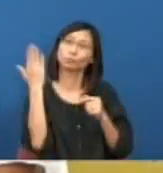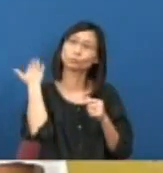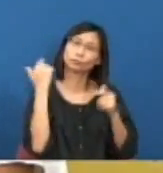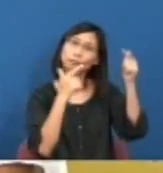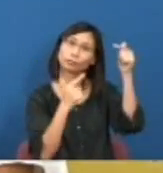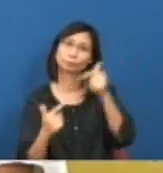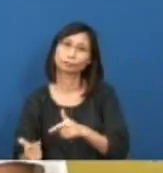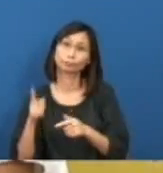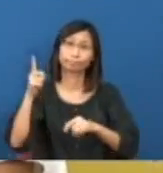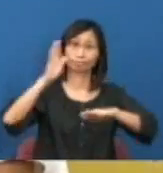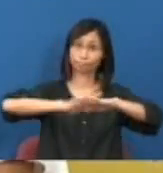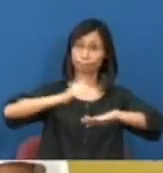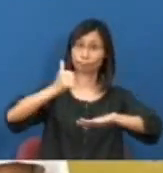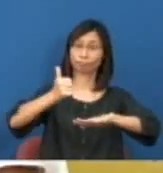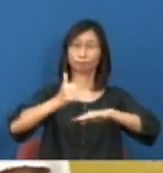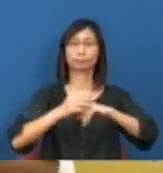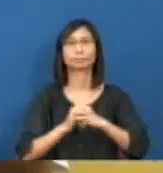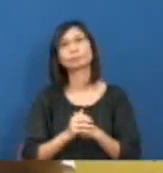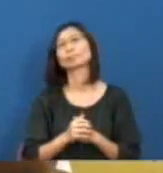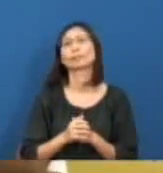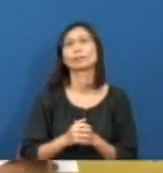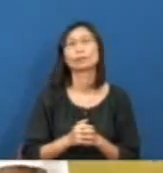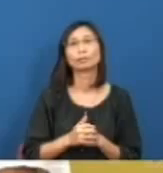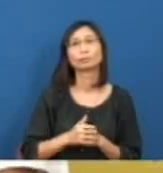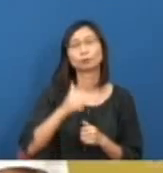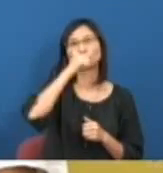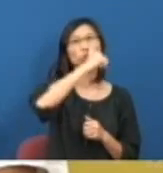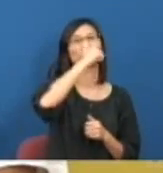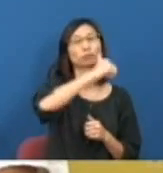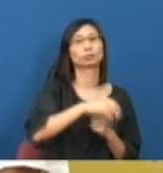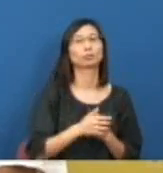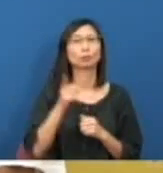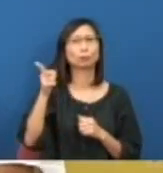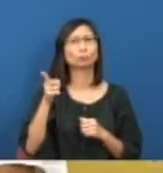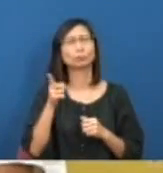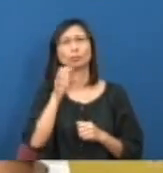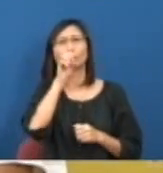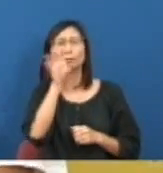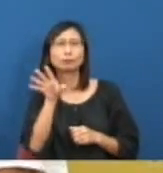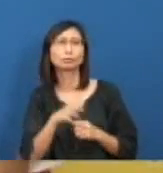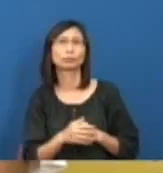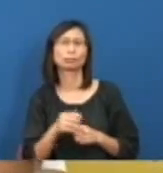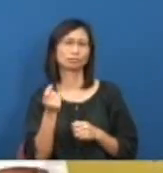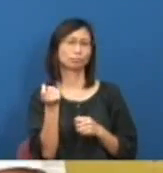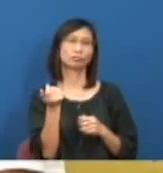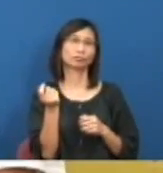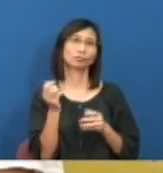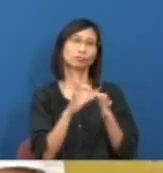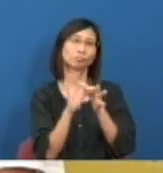明神武的，是吧？那你他那些出爾反爾牽強附會，即是沒